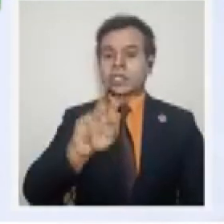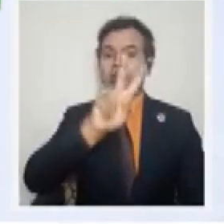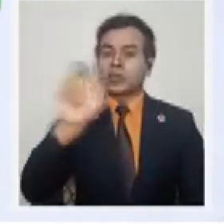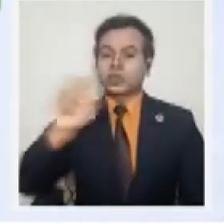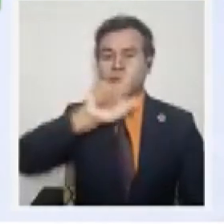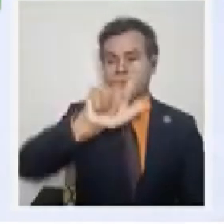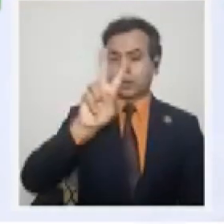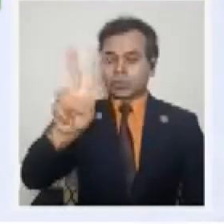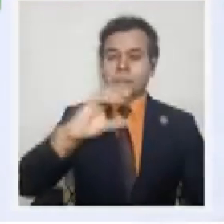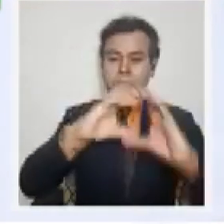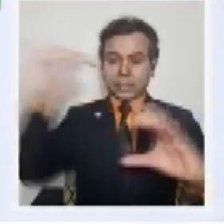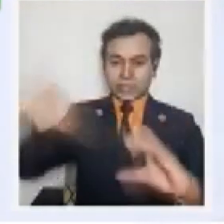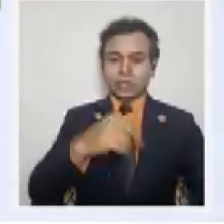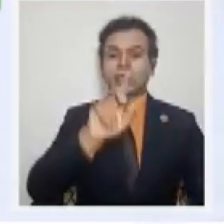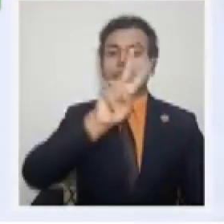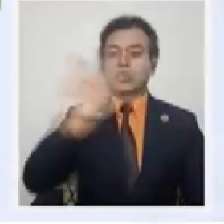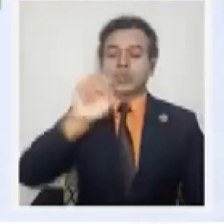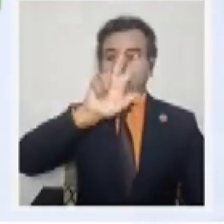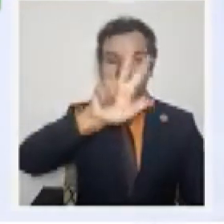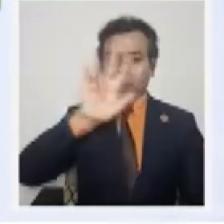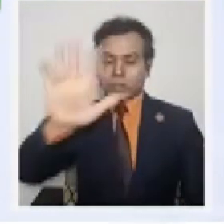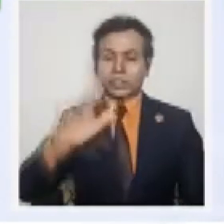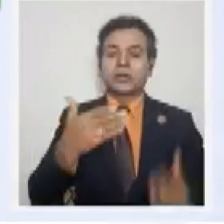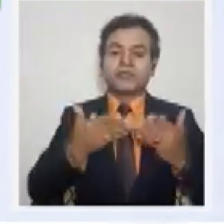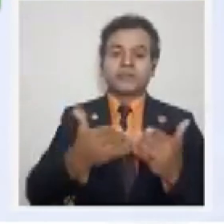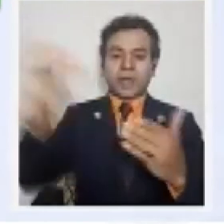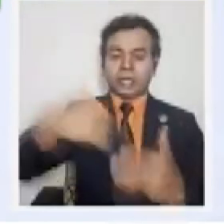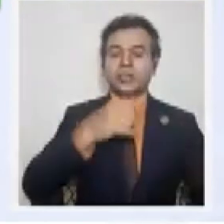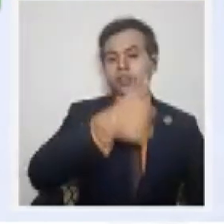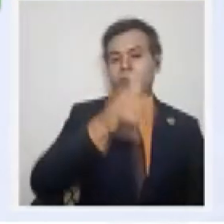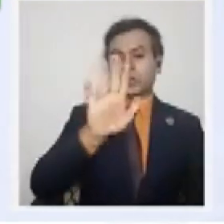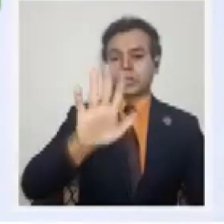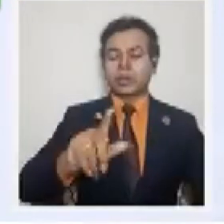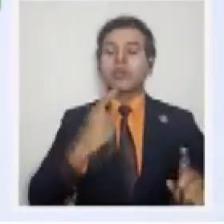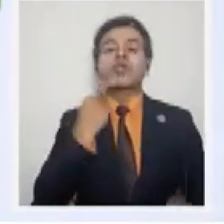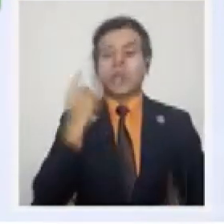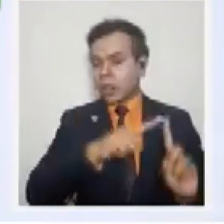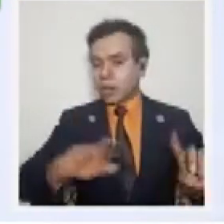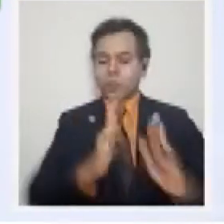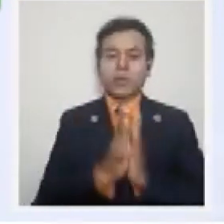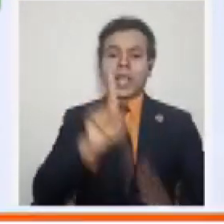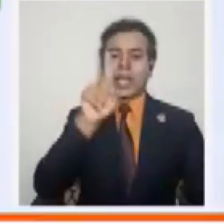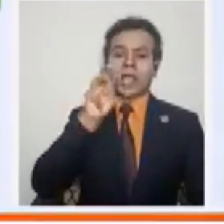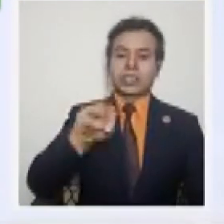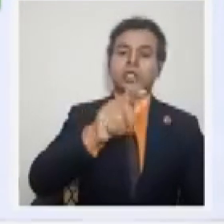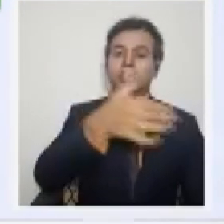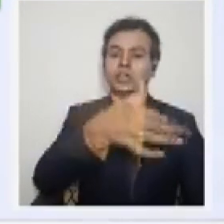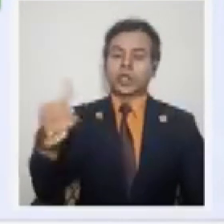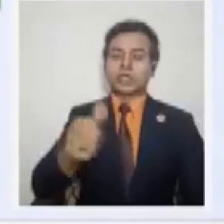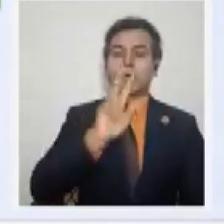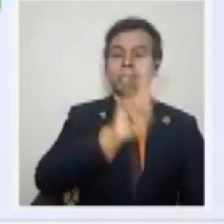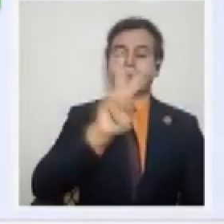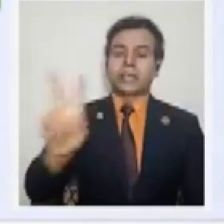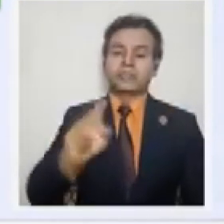স্ক্রিনিং কার্যক্রম বিমানবন্দরে গত 24 ঘন্টায় স্ক্রিন করা হয়েছে 1,272 জনকে, স্থলবন্দরে 285 জনকে,